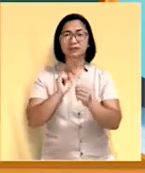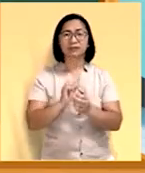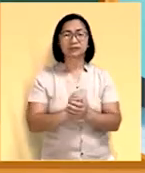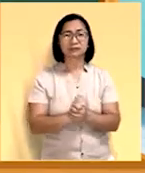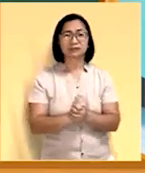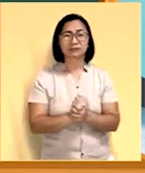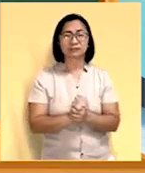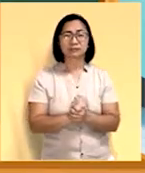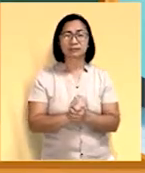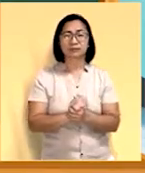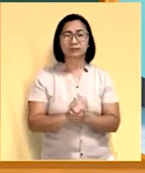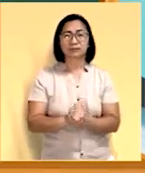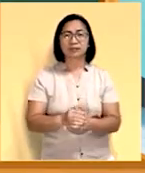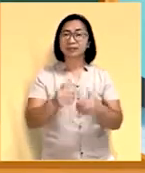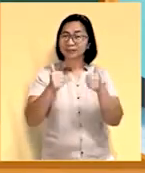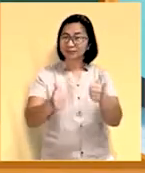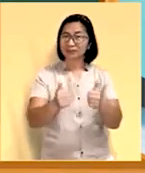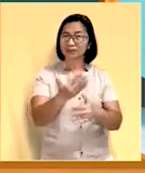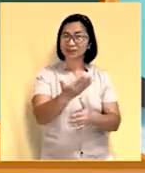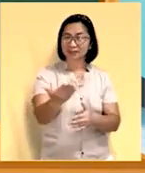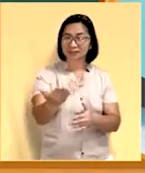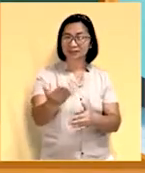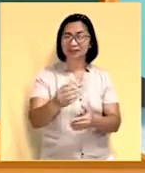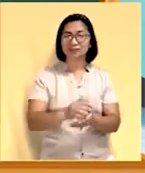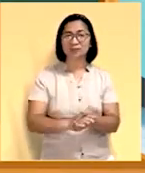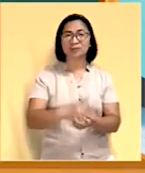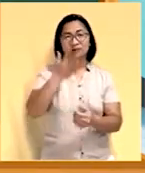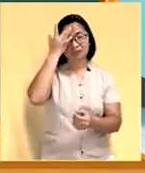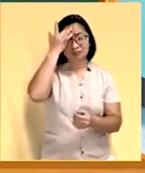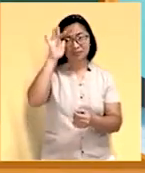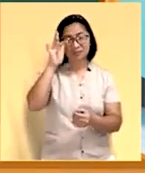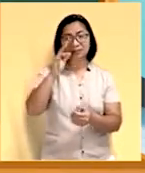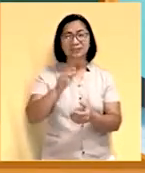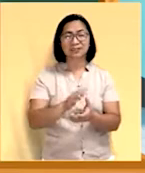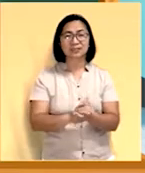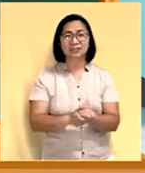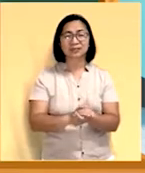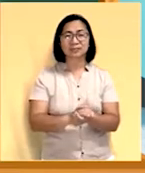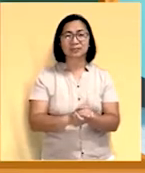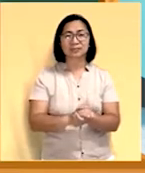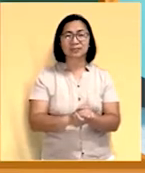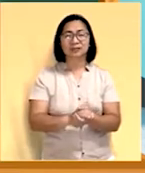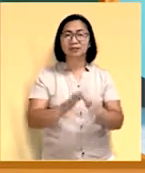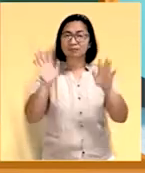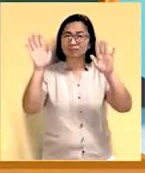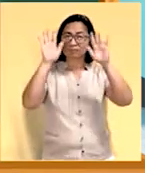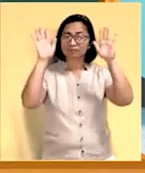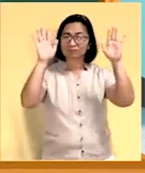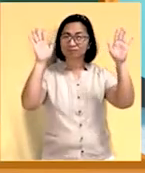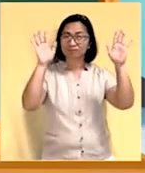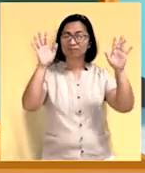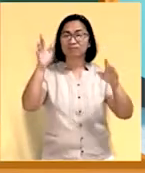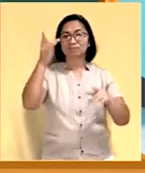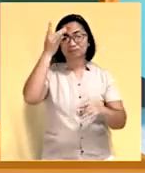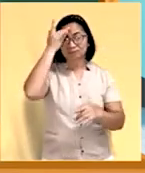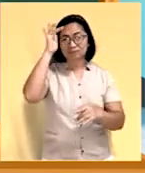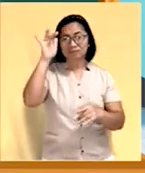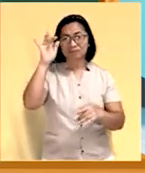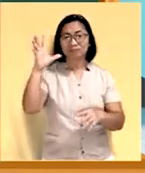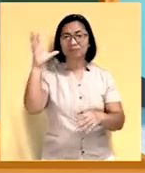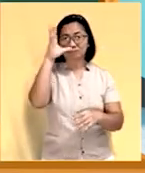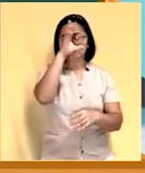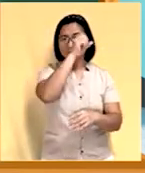inyo! Napakagaling! Nakakamangha ang inyong galing sa pag-estimate ng difference ng